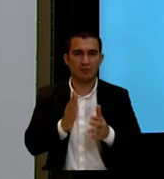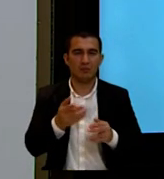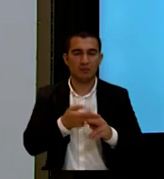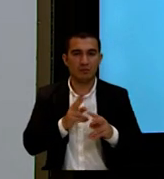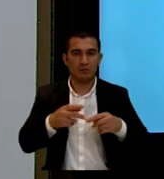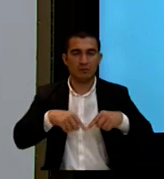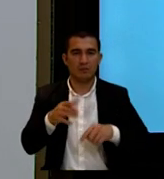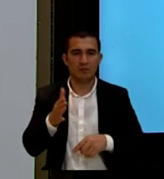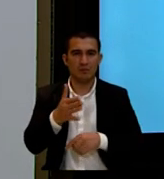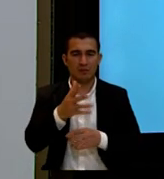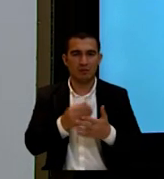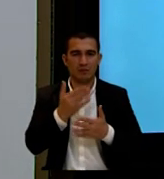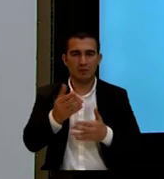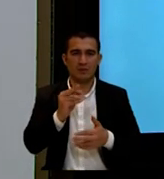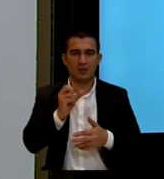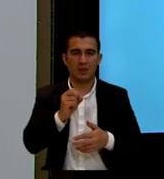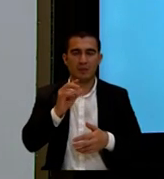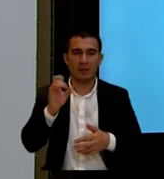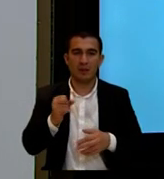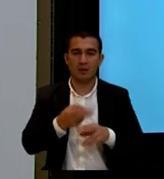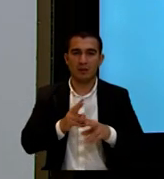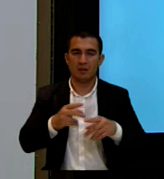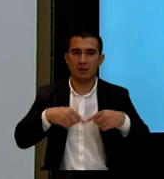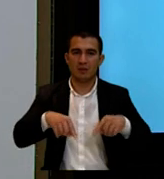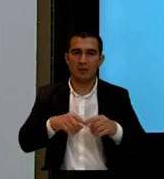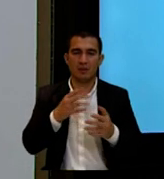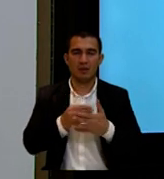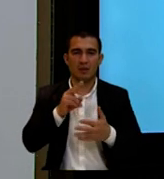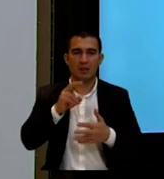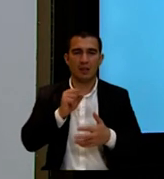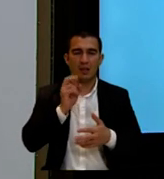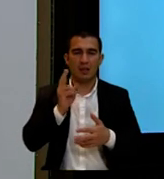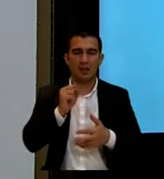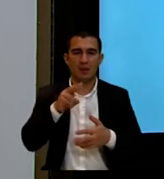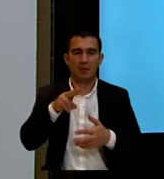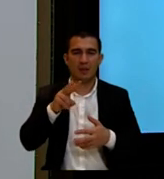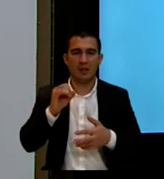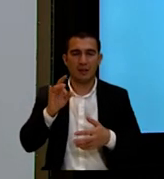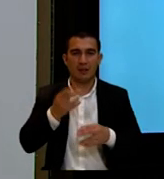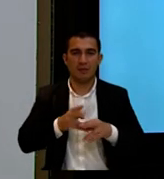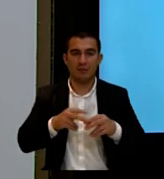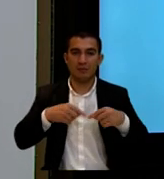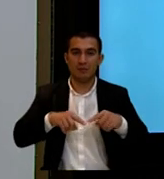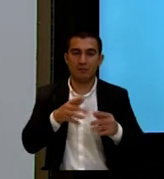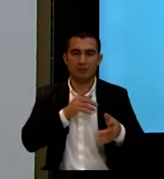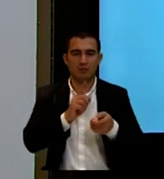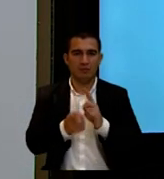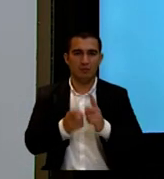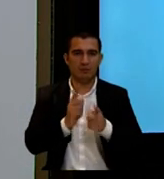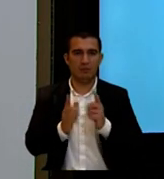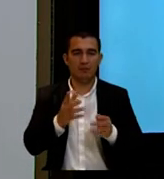qilib, baliqlarda jabra arteriyalari kapillarlarga tarmoqlanadi. Qon